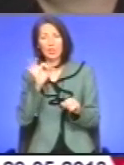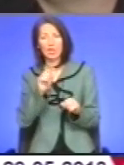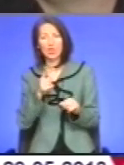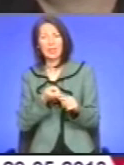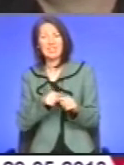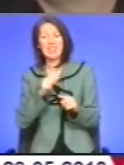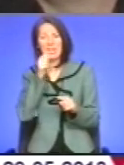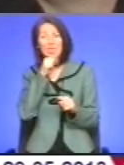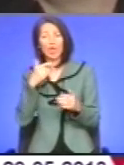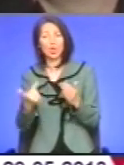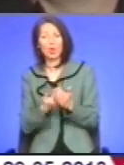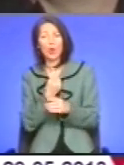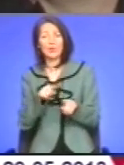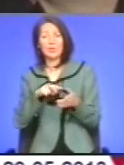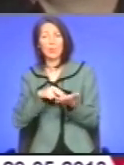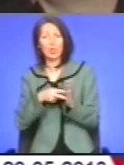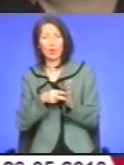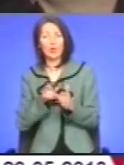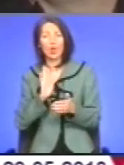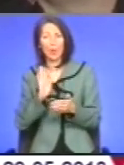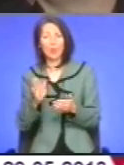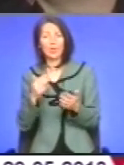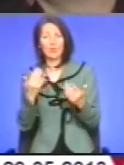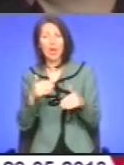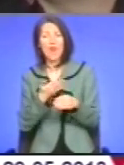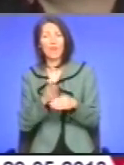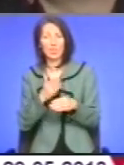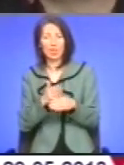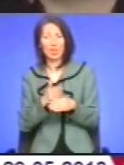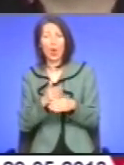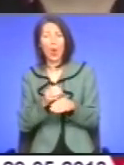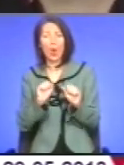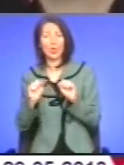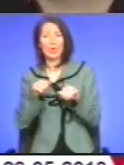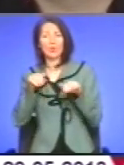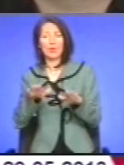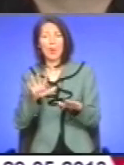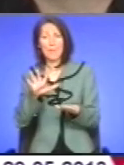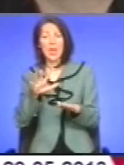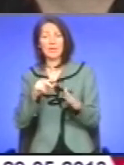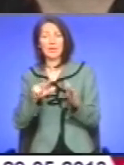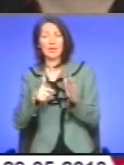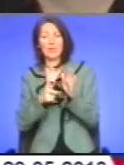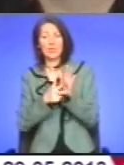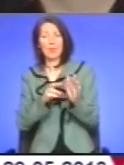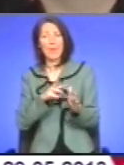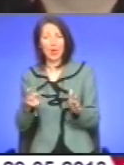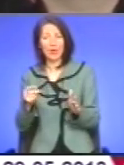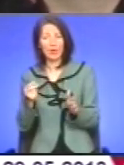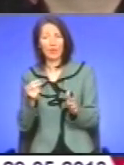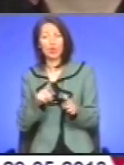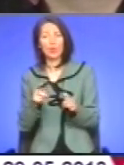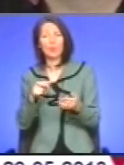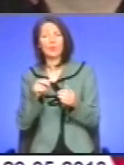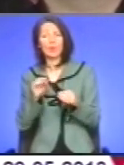рік знов-таки заплановано і буде вже виділено урядової постанови 5,8 мільйонів гривень для того, щоб облаштувати,